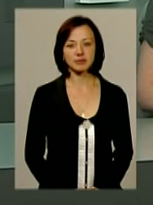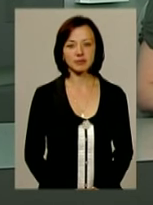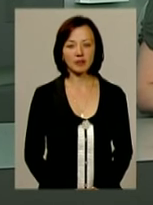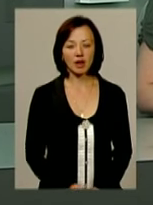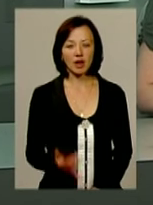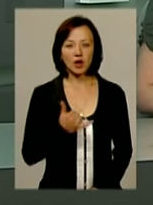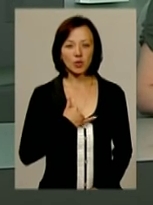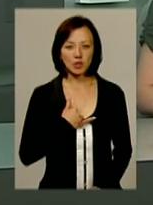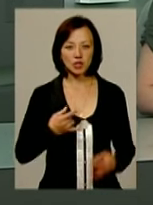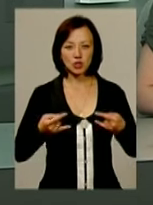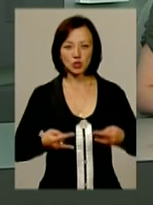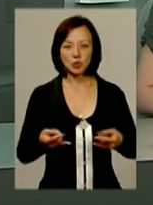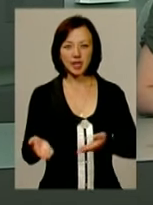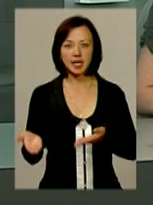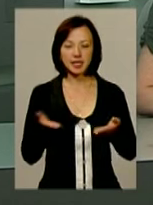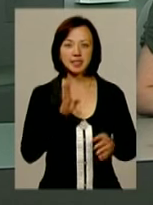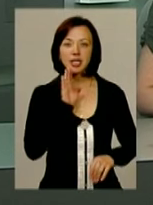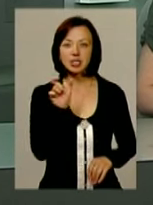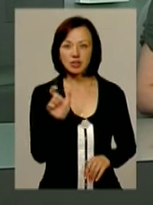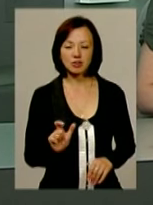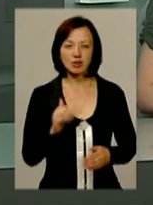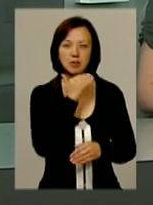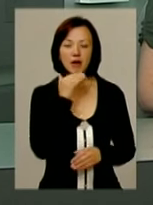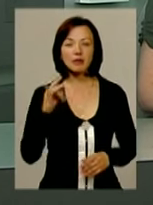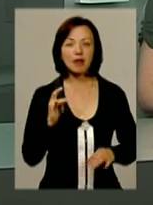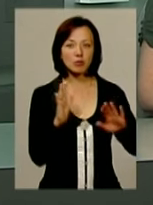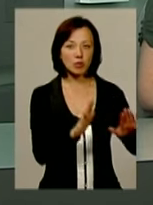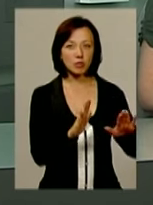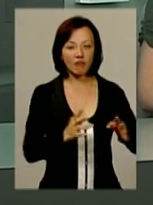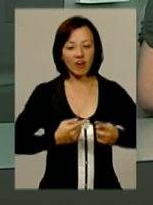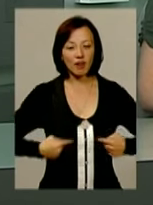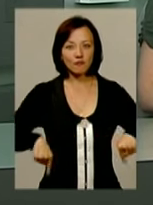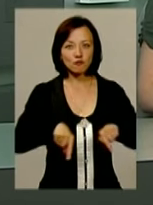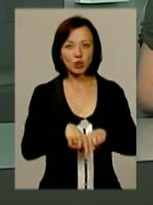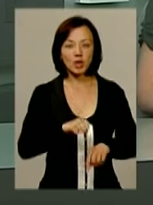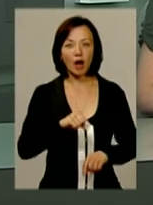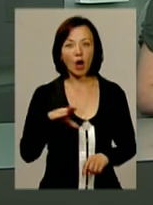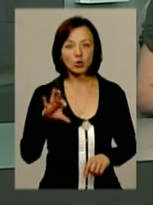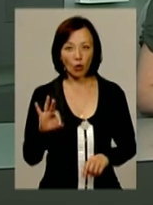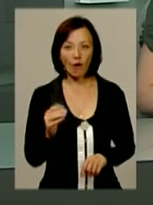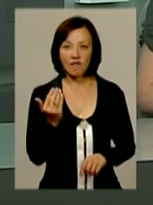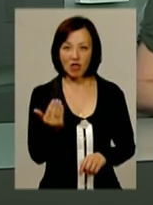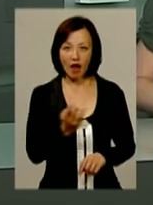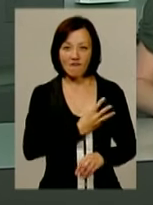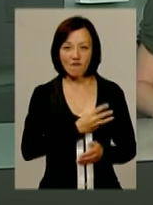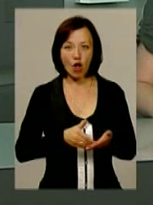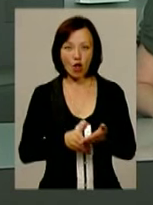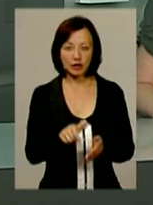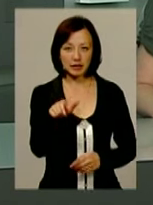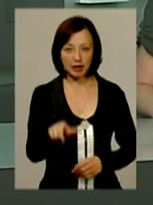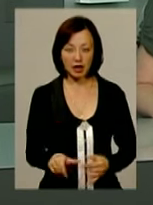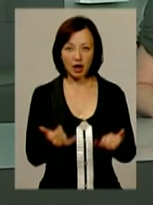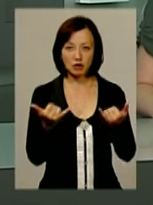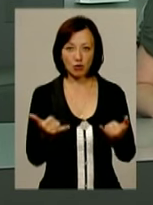У нашій студії гість – дівчина, котра неодноразово вже побувала в зоні антитерористичної операції, тому що вона волонтер. А сьогодні вона